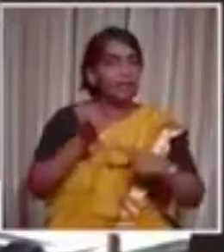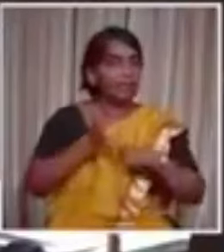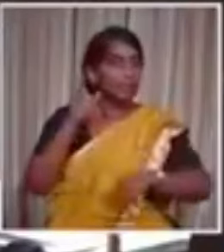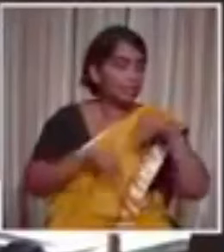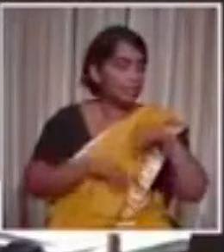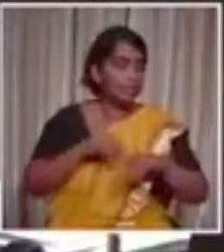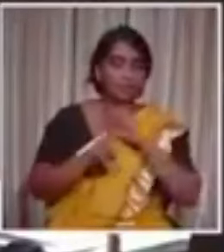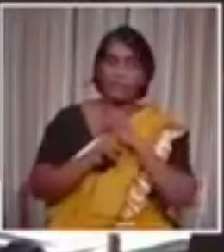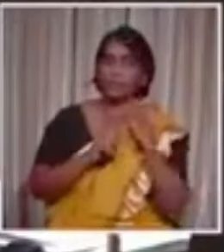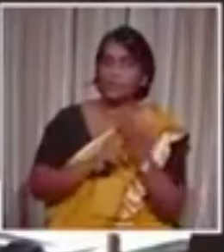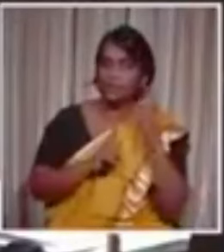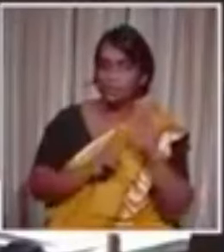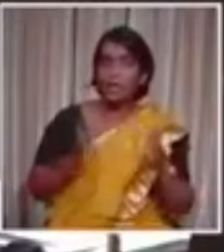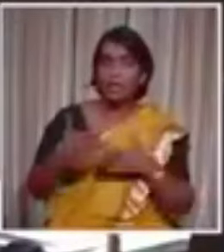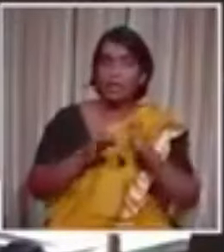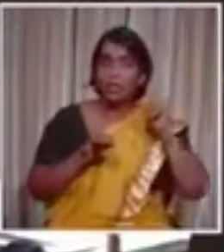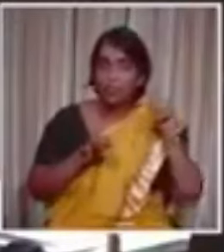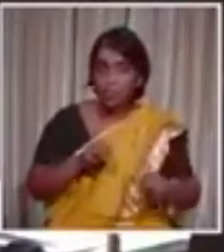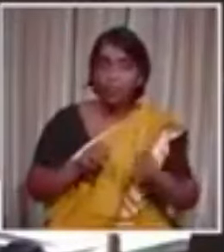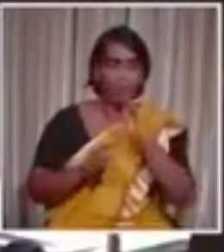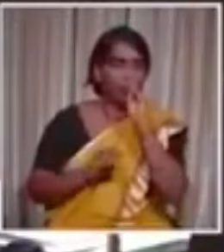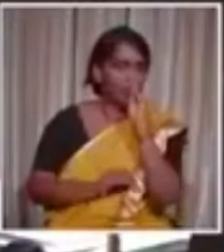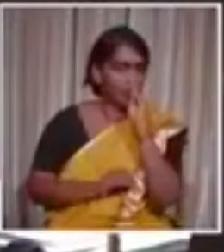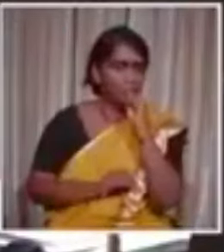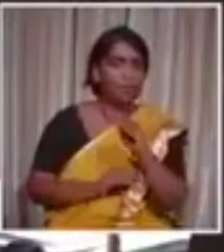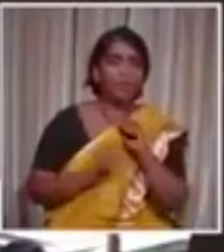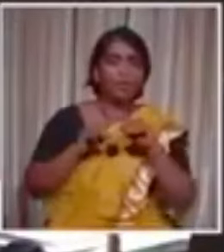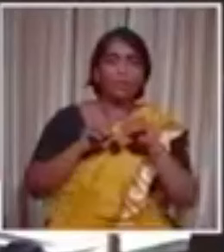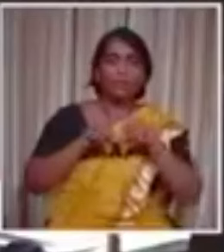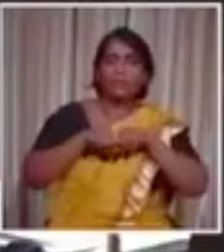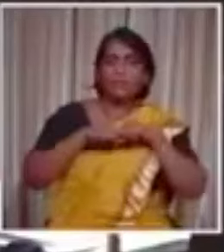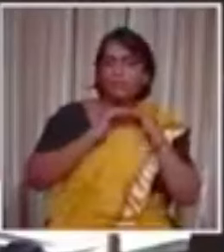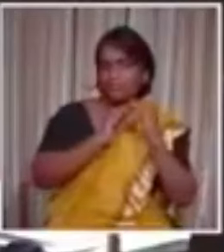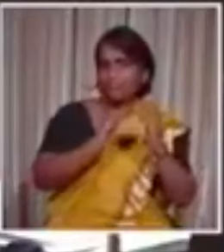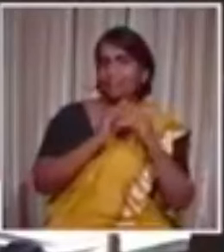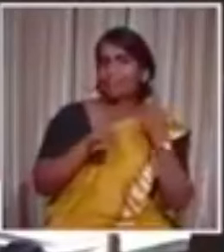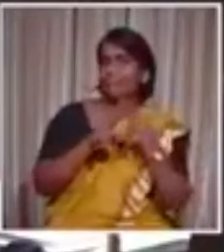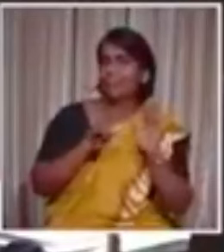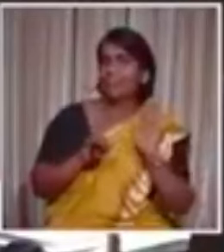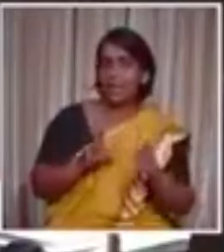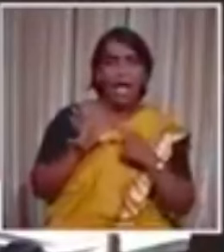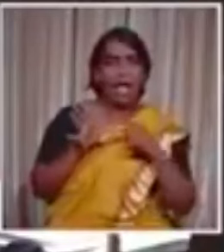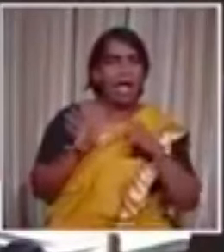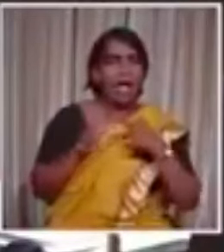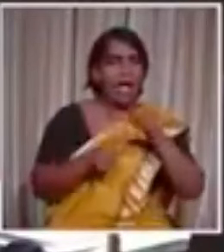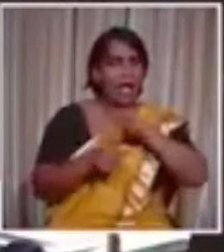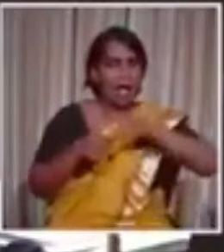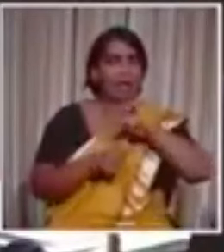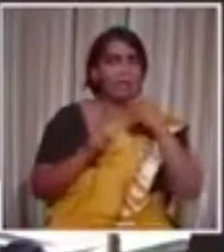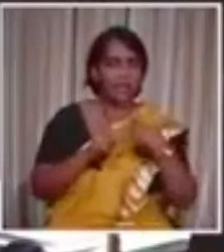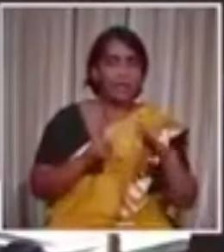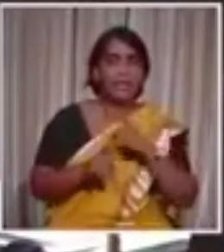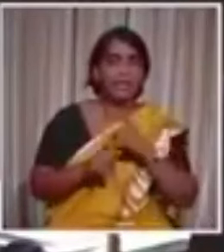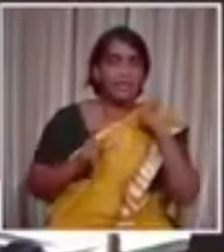අනුවත් කැබිනට් මණ්ඩල කියන්නේ හුදු ආයතන විතරයි පහුගිය කාලේ. චන්ද්‍රිකා කුමාරතුංග මැතිණියගේ